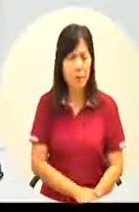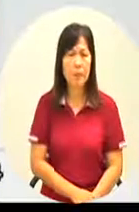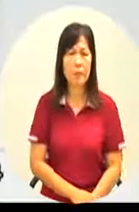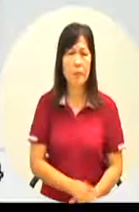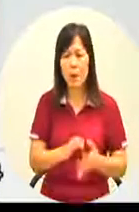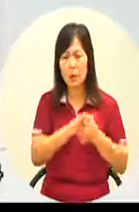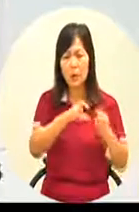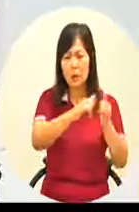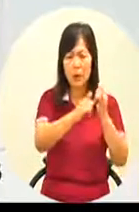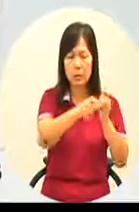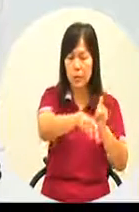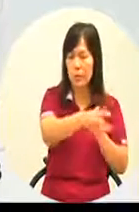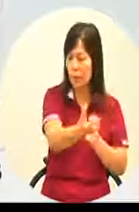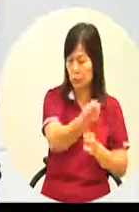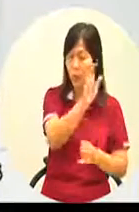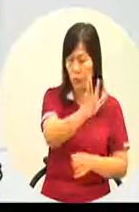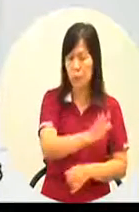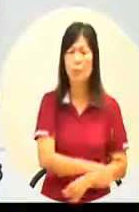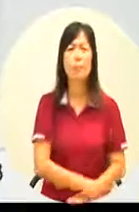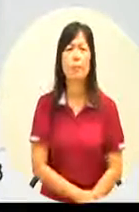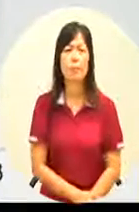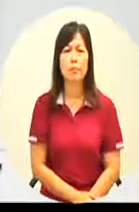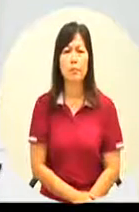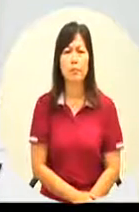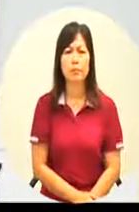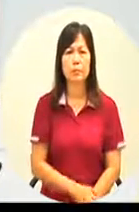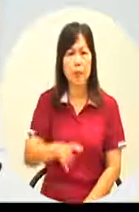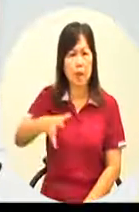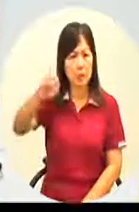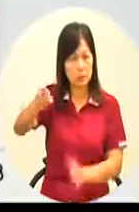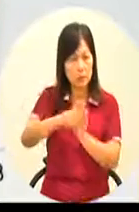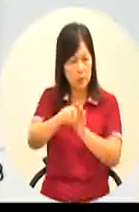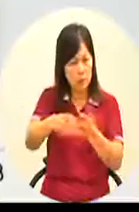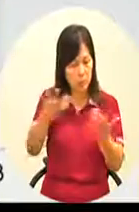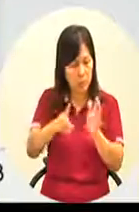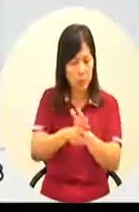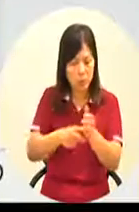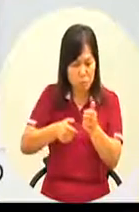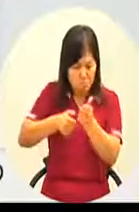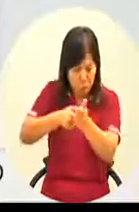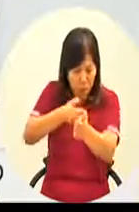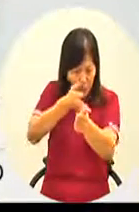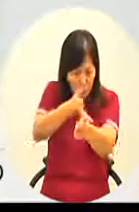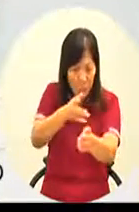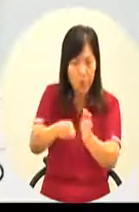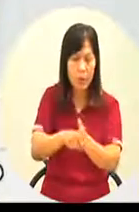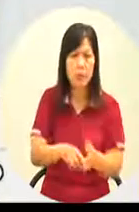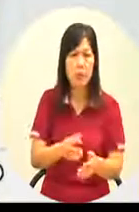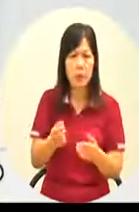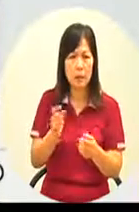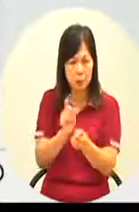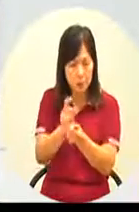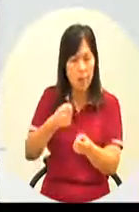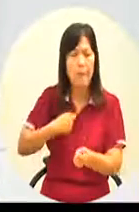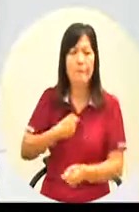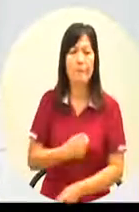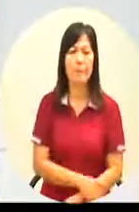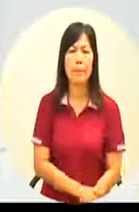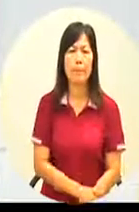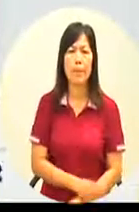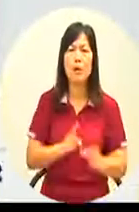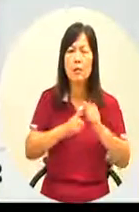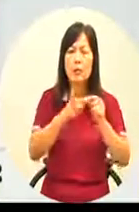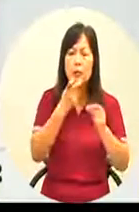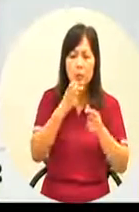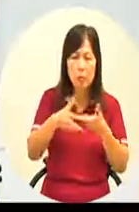们市民朋友的权益。好、哦，局长，你这个代志你爱追踪一下，爱了解一下，无哈、哦，中央的单